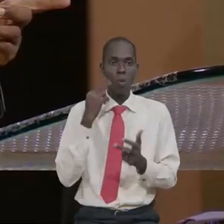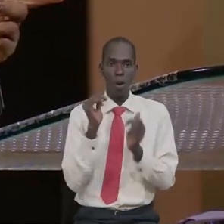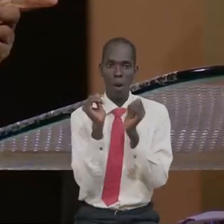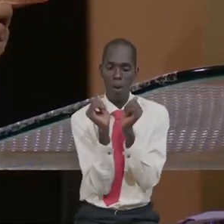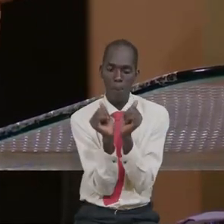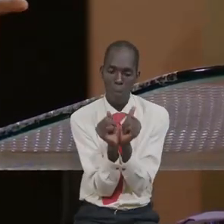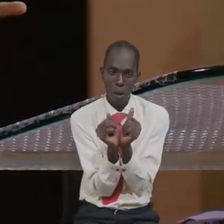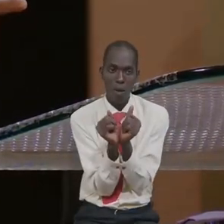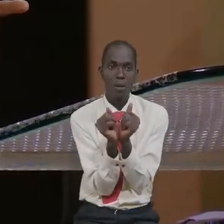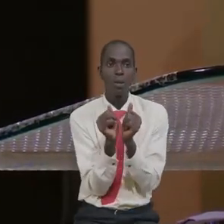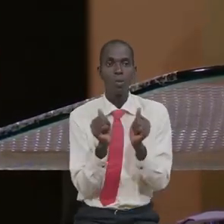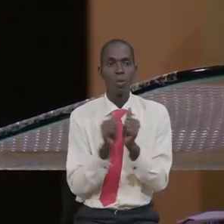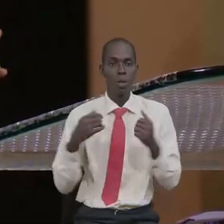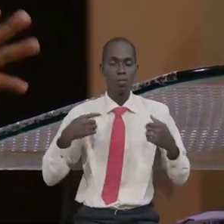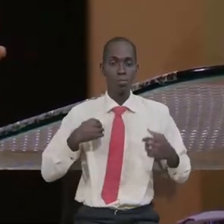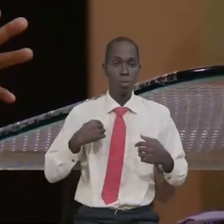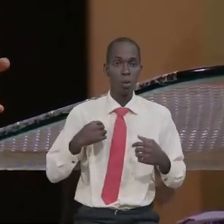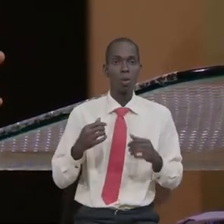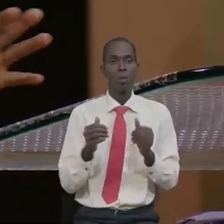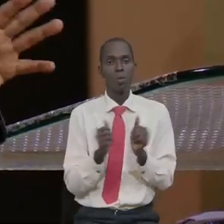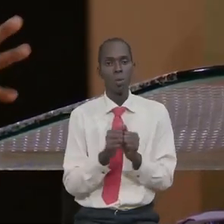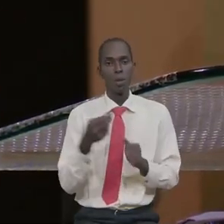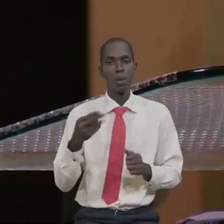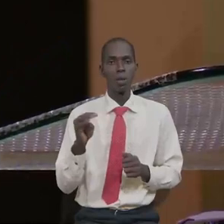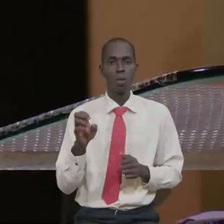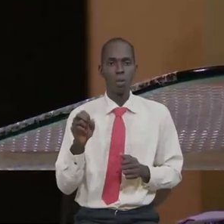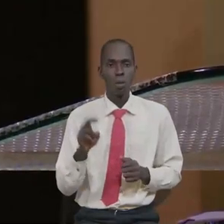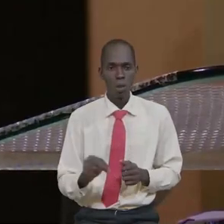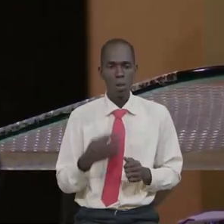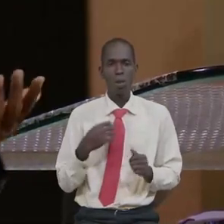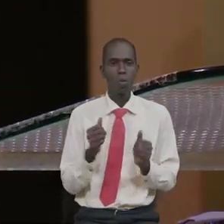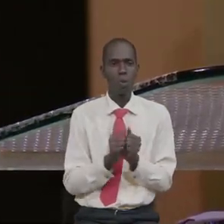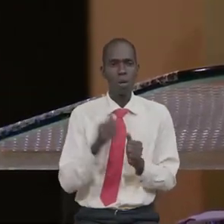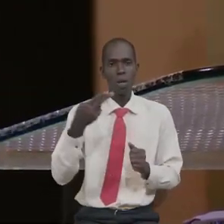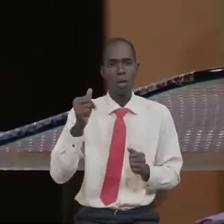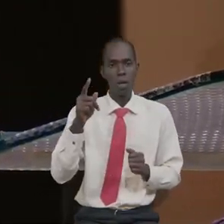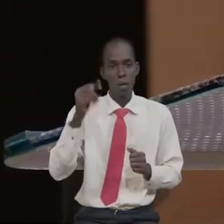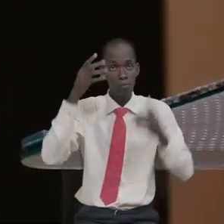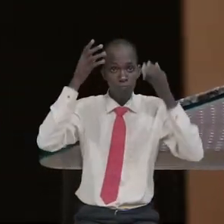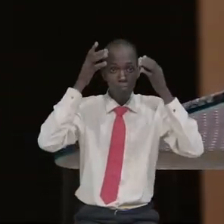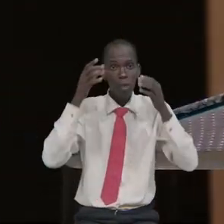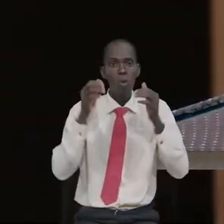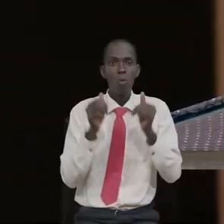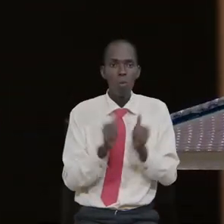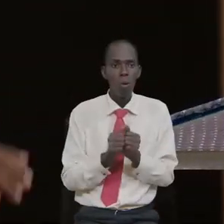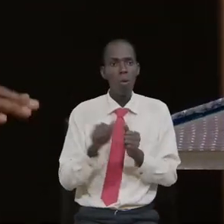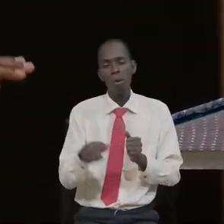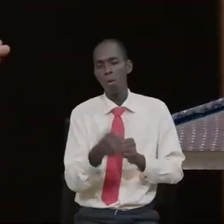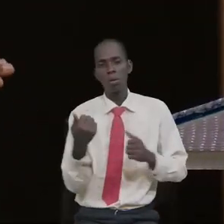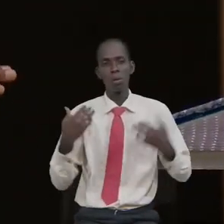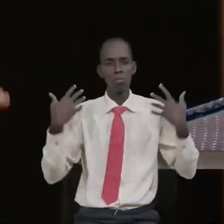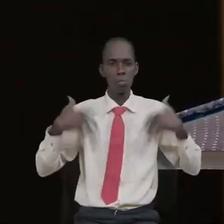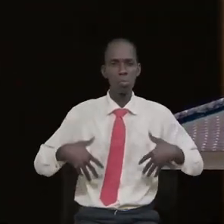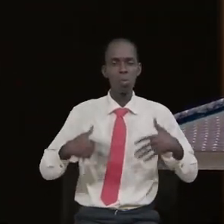leurs tuniques, leurs manteaux et leurs autres vêtements et jetés au milieu de